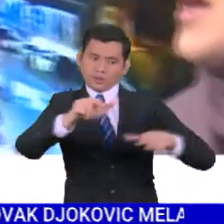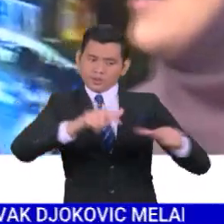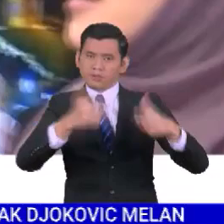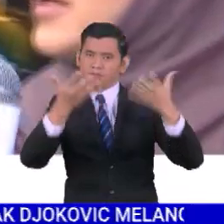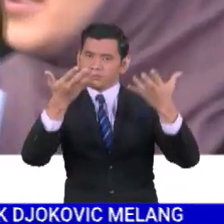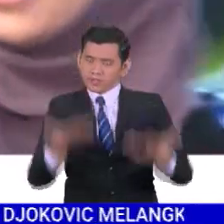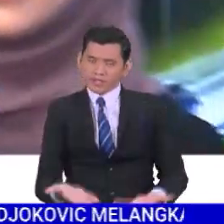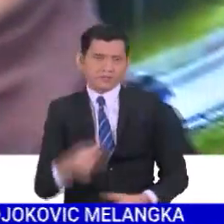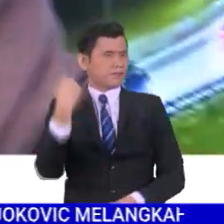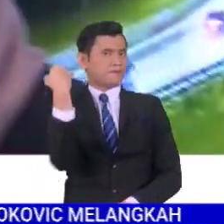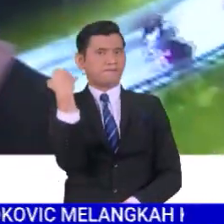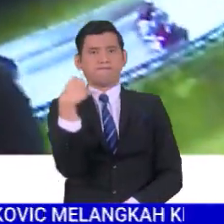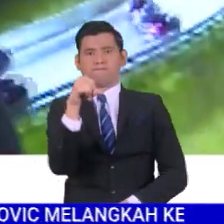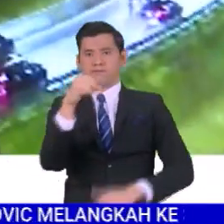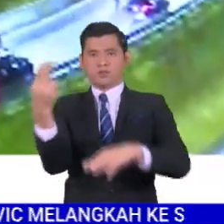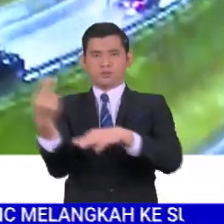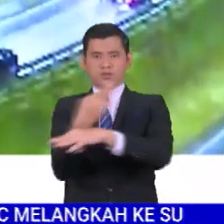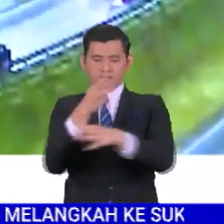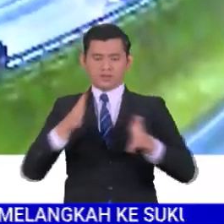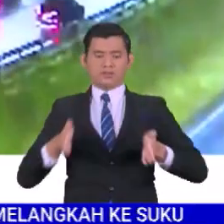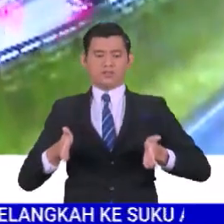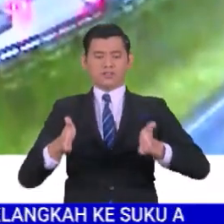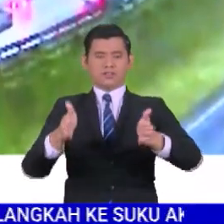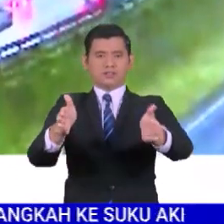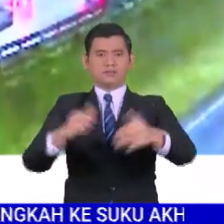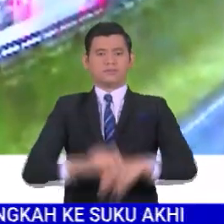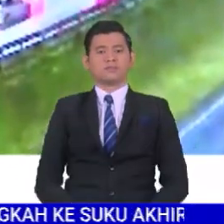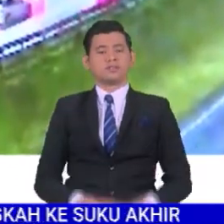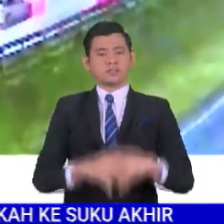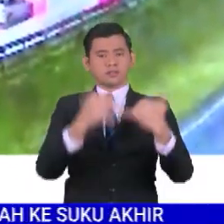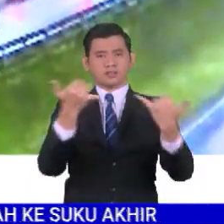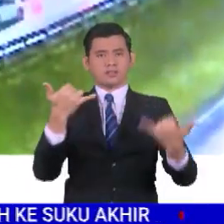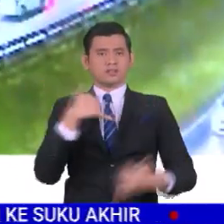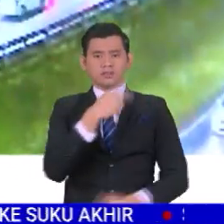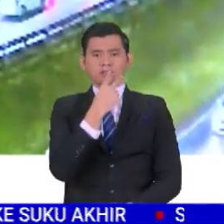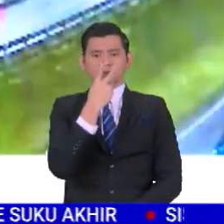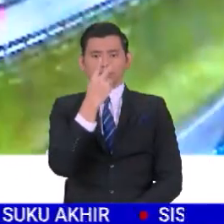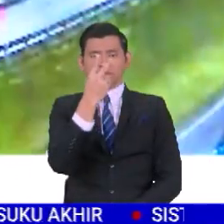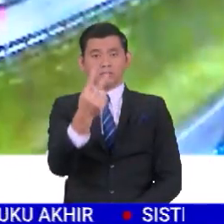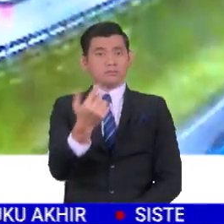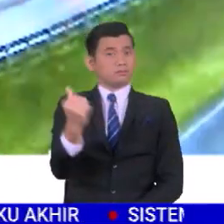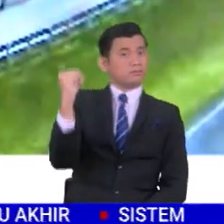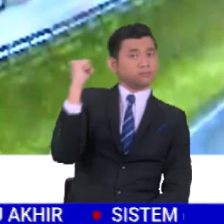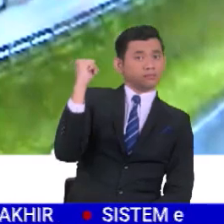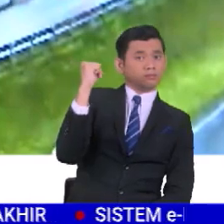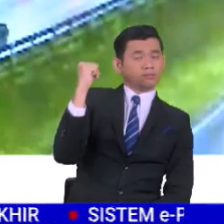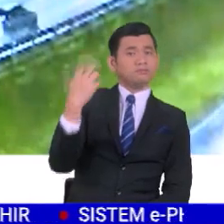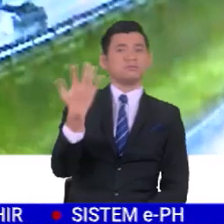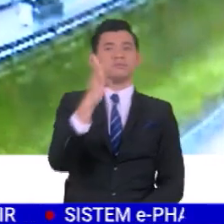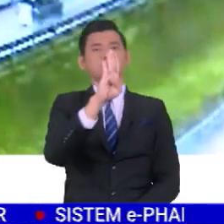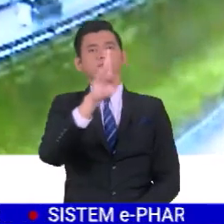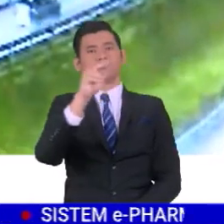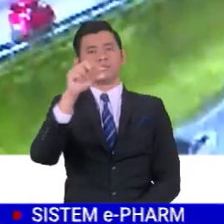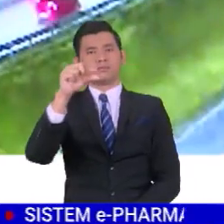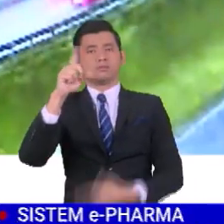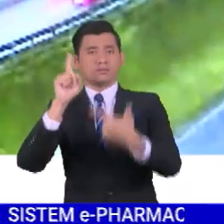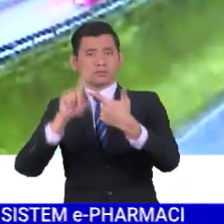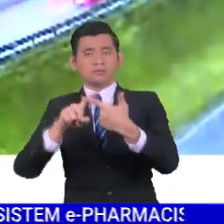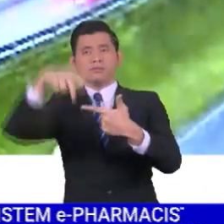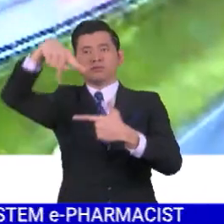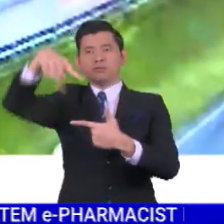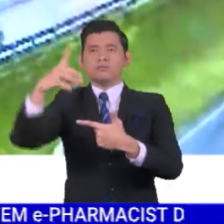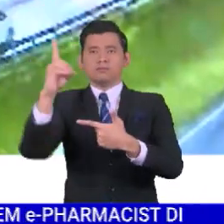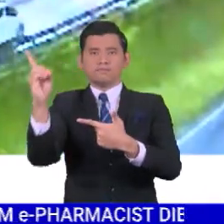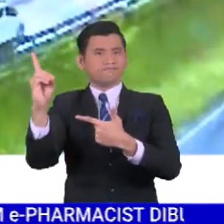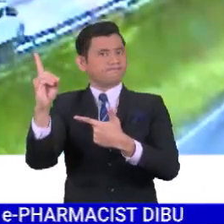senang. Okey, dan Tuan Ikram, kalau kita dapat saksikan, kita lihat daripada skrin ini, saya lihat di Bentong dan juga di Port Dickson antara yang